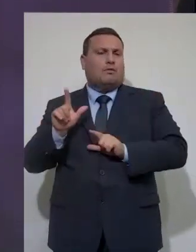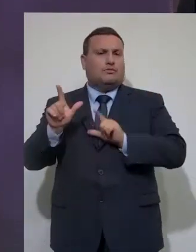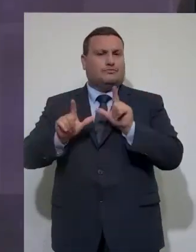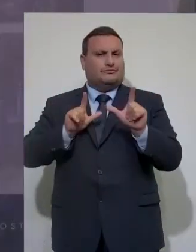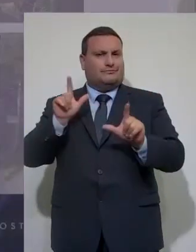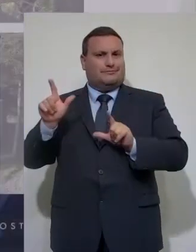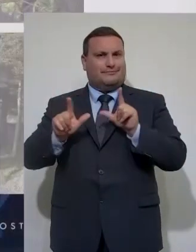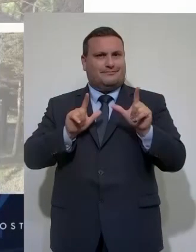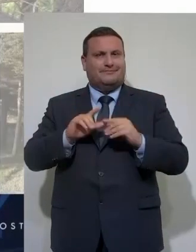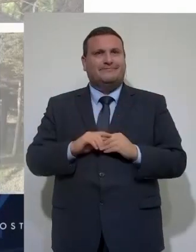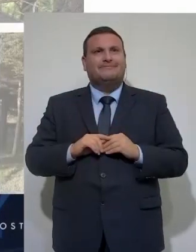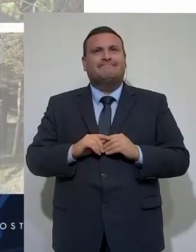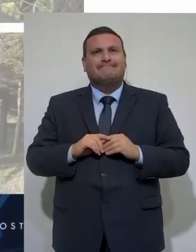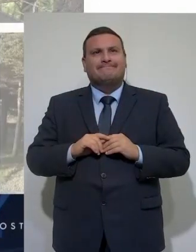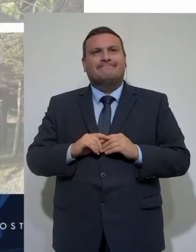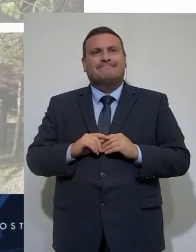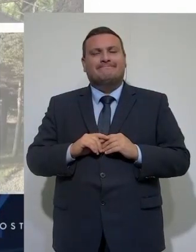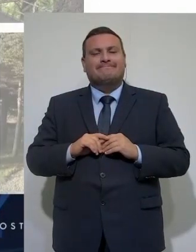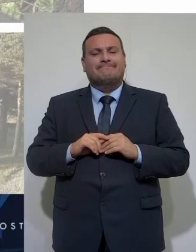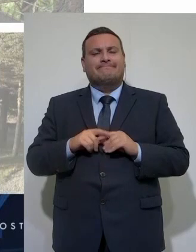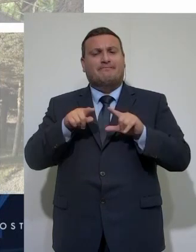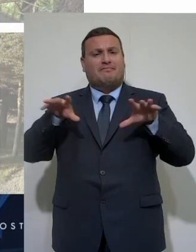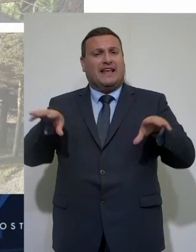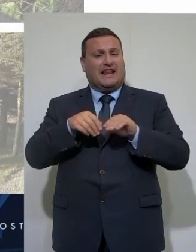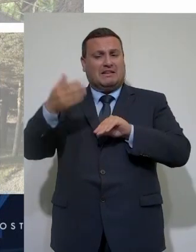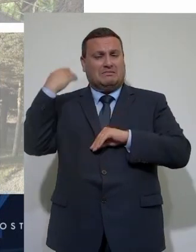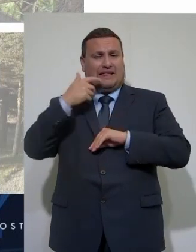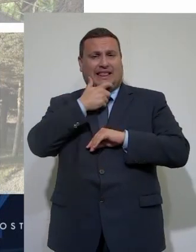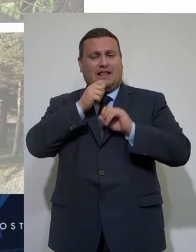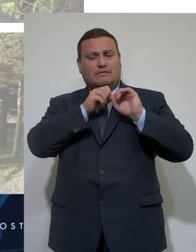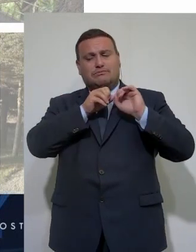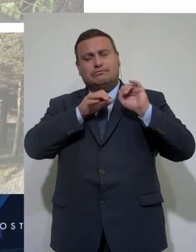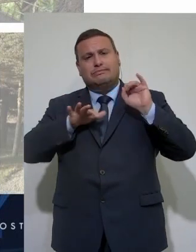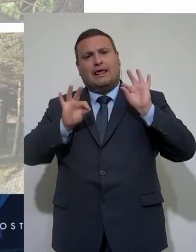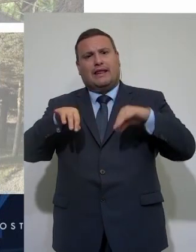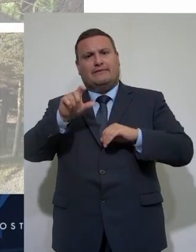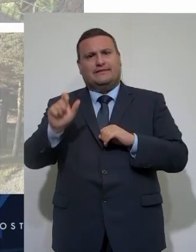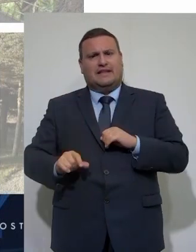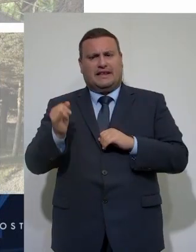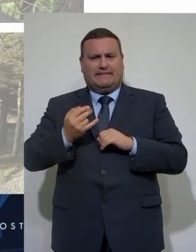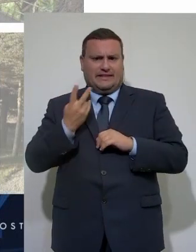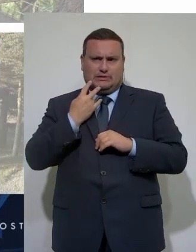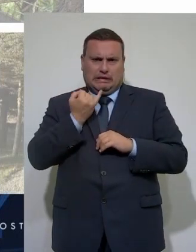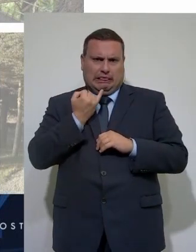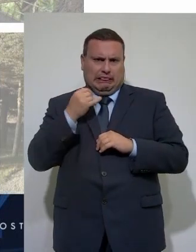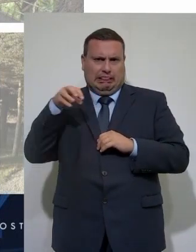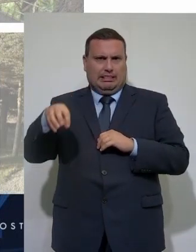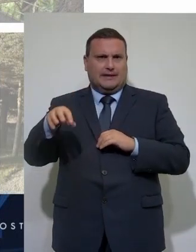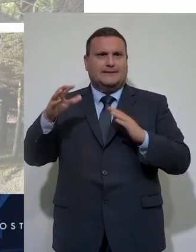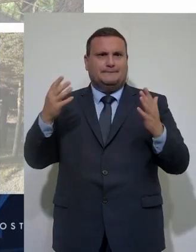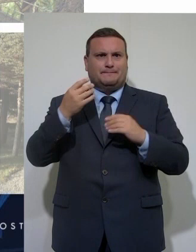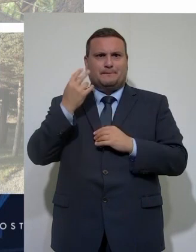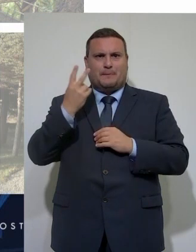anche a questo comparto, si affaccia anche in Italia, è davvero una piccola nicchia, come vedremo tra breve, soprattutto, come dire, al